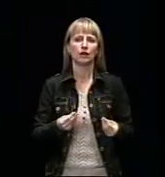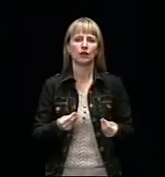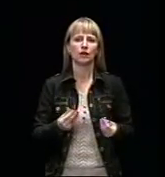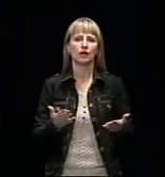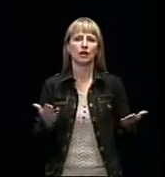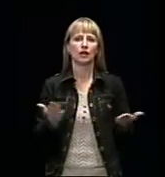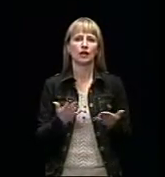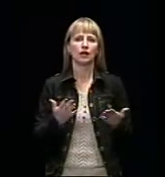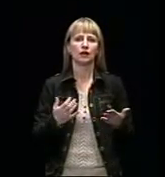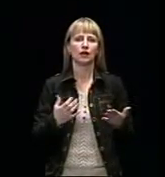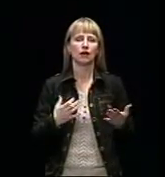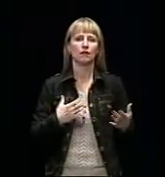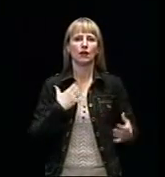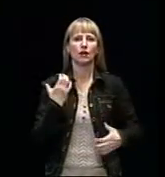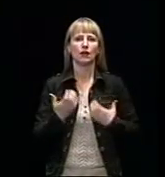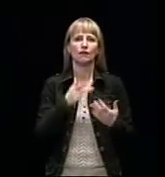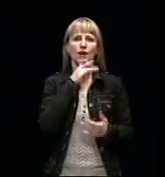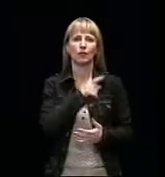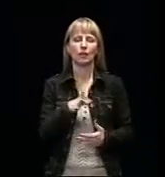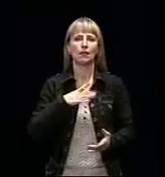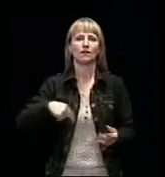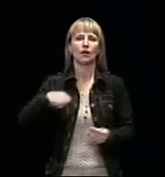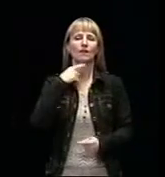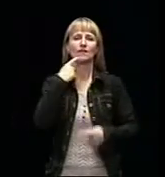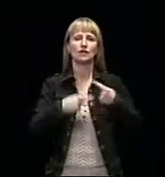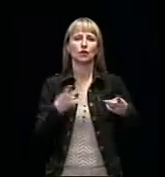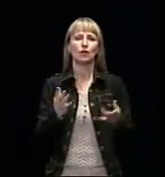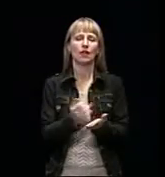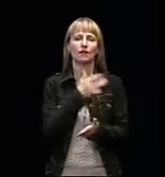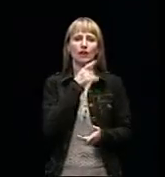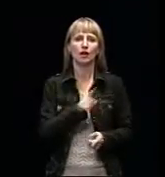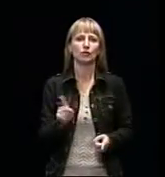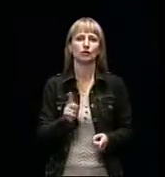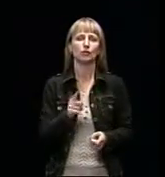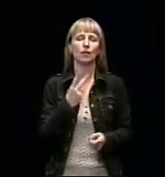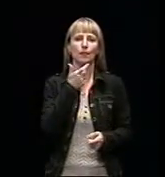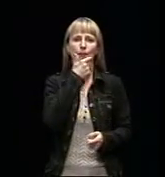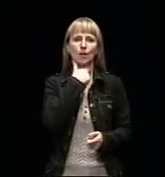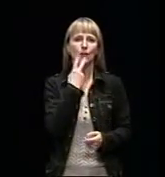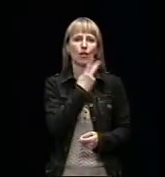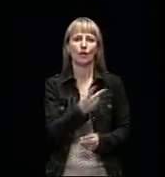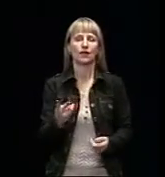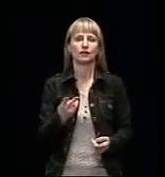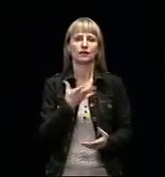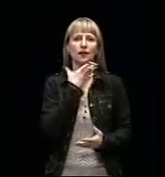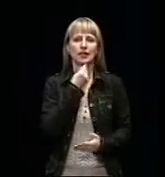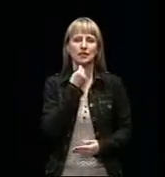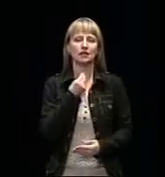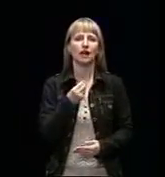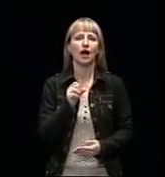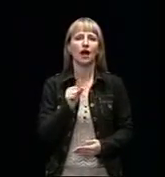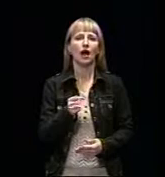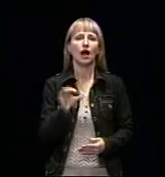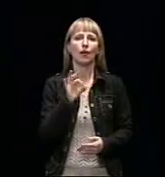б буремні часи не вирували навколо, завжди треба знаходити час на те, щоб помилуватися прекрасним. А про прекрасне